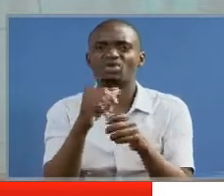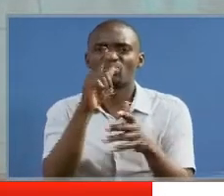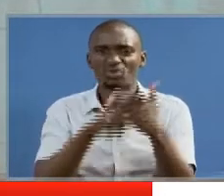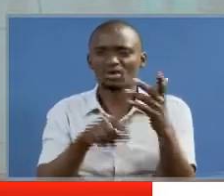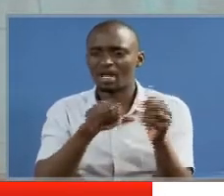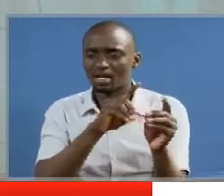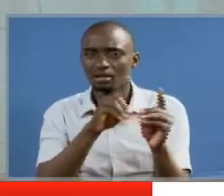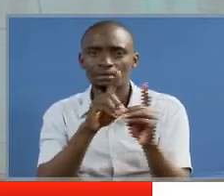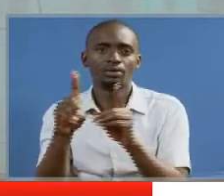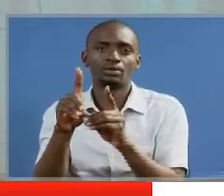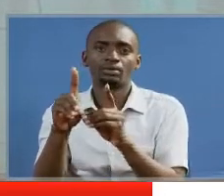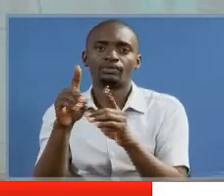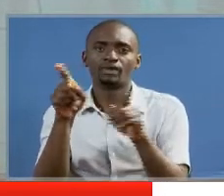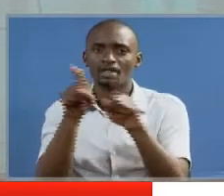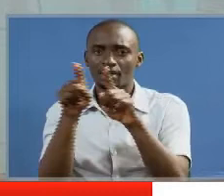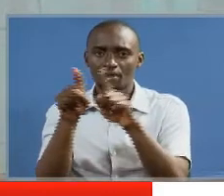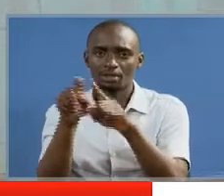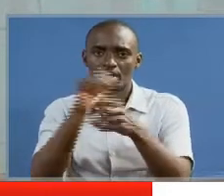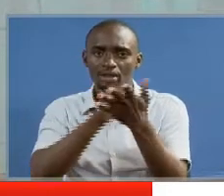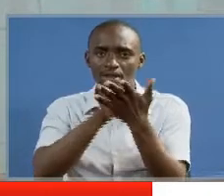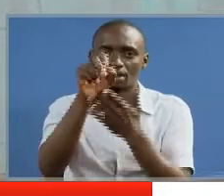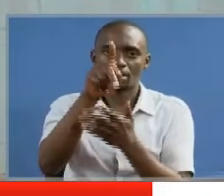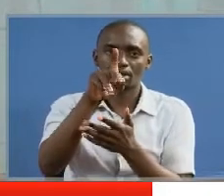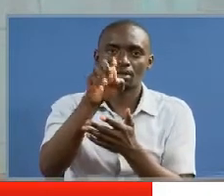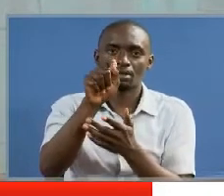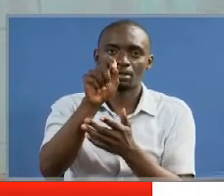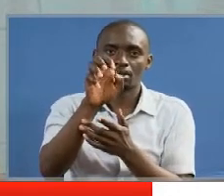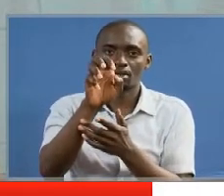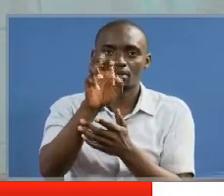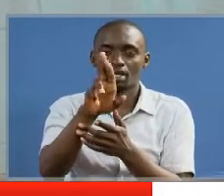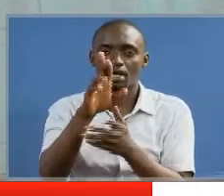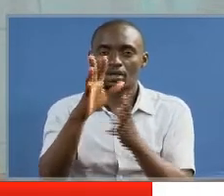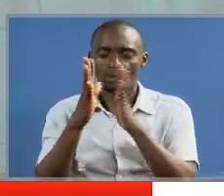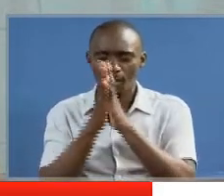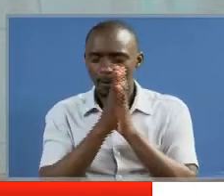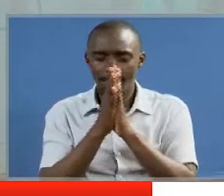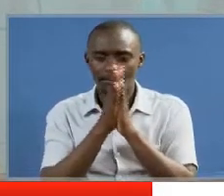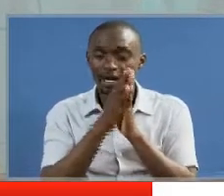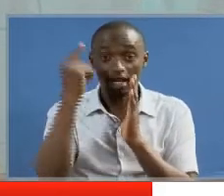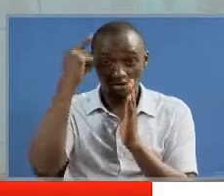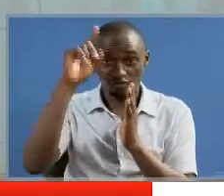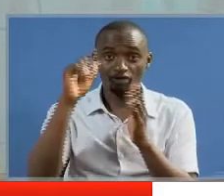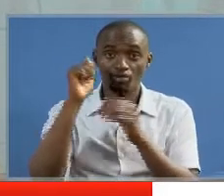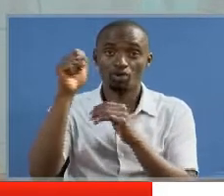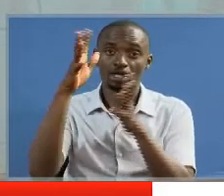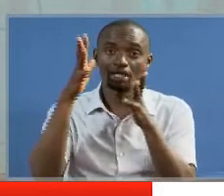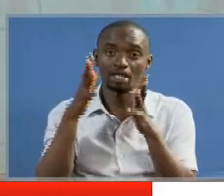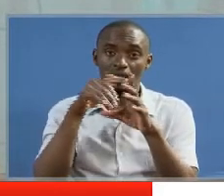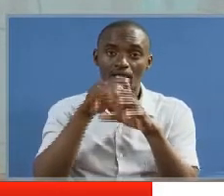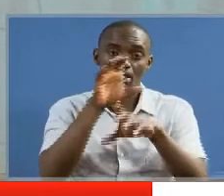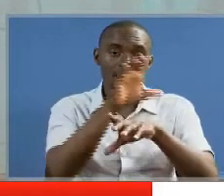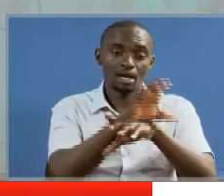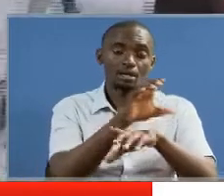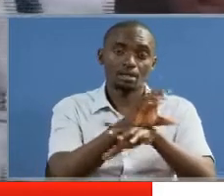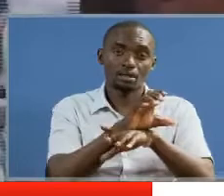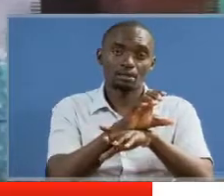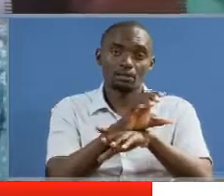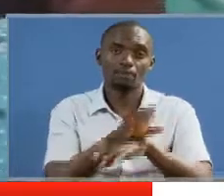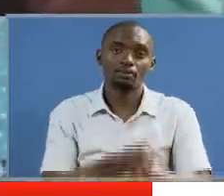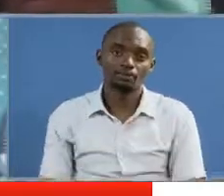Ruto amewarai washirika wa kanisa la St. Peter's kuombea wanasiasa wanaopinga michango yake kanisani.